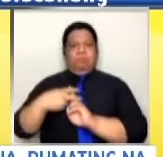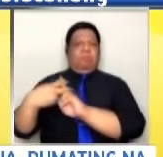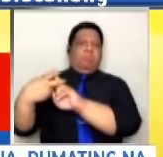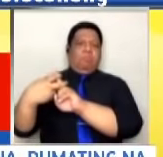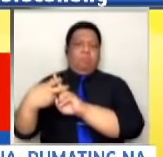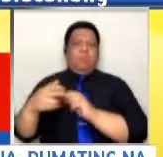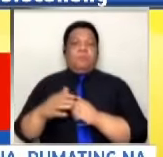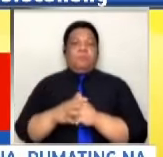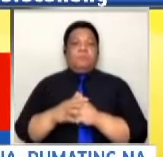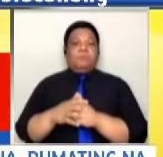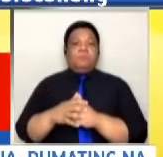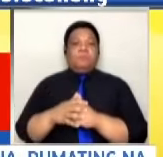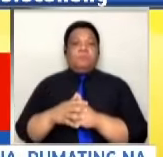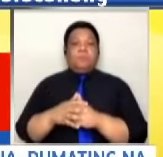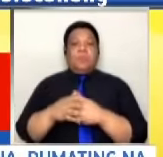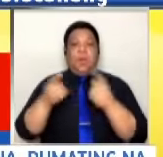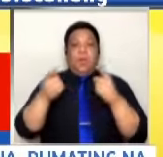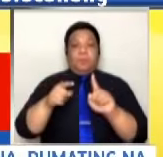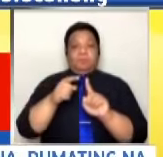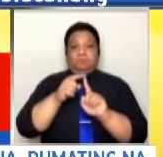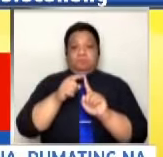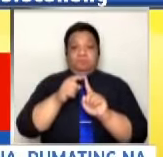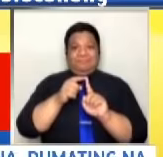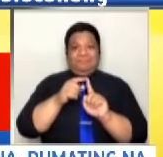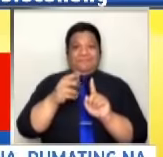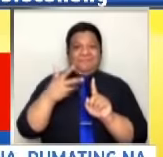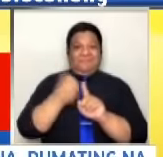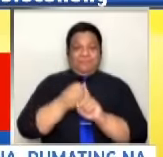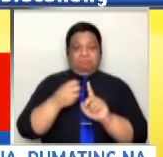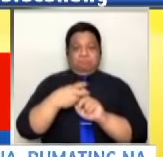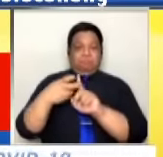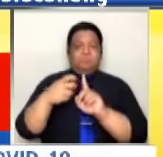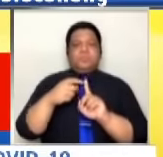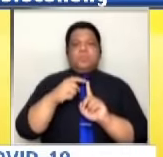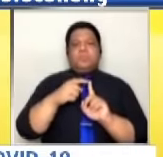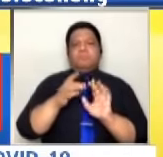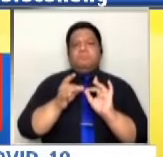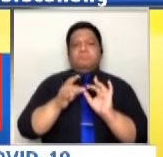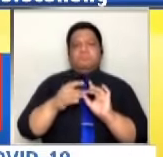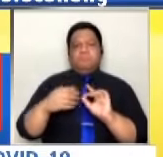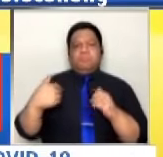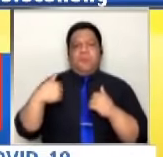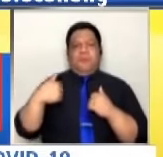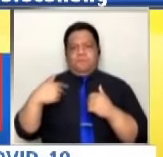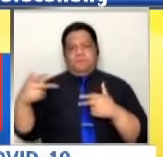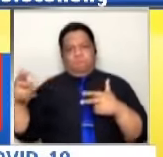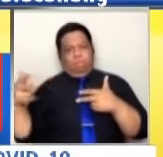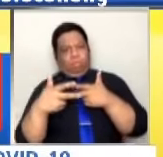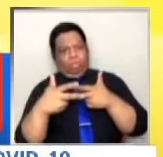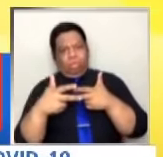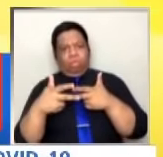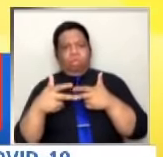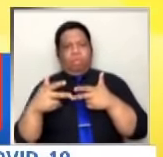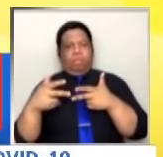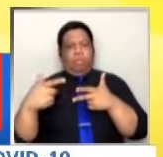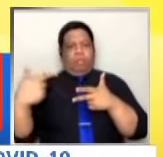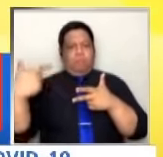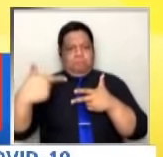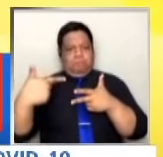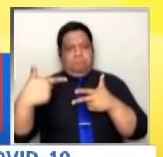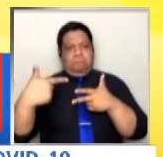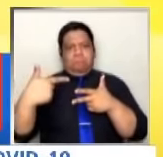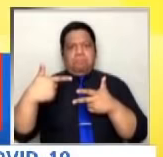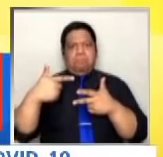sasakyan. Tinutukan po kami ng mga baril. Marami po sila. Tapos pinasok po, ginapos po